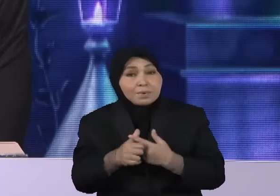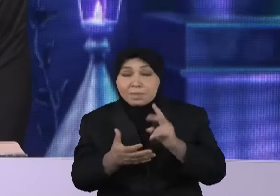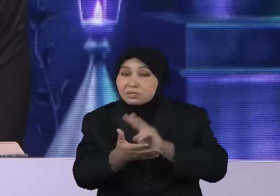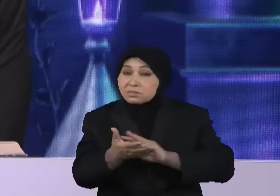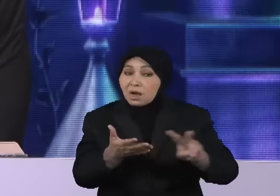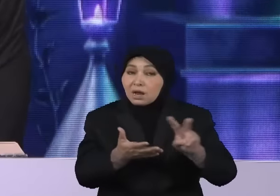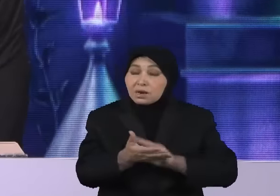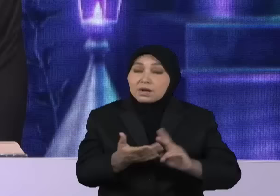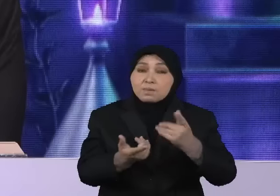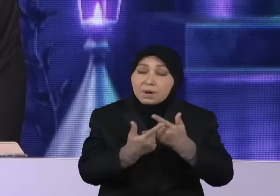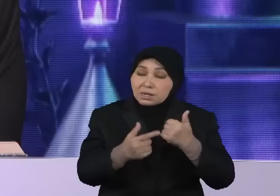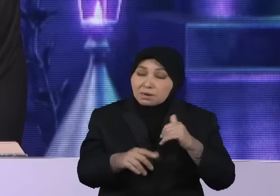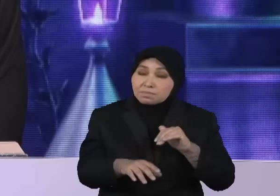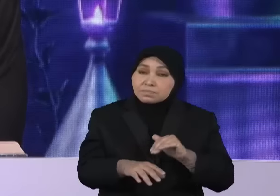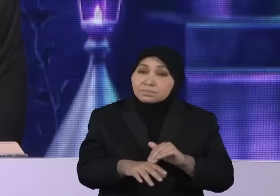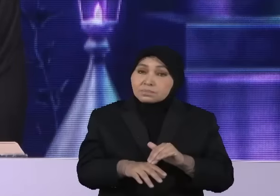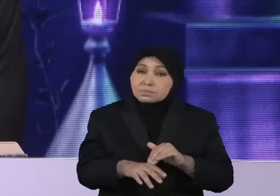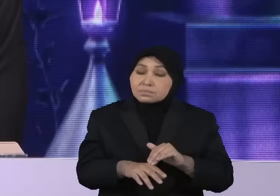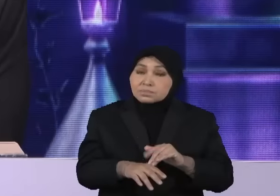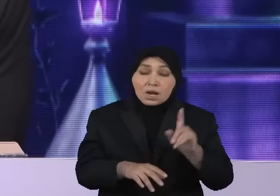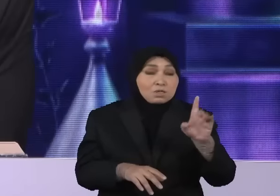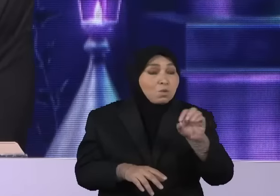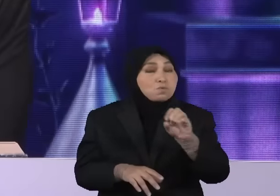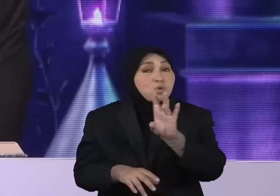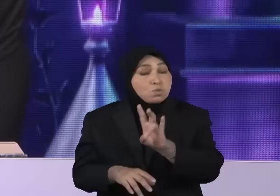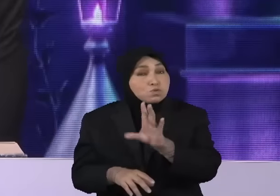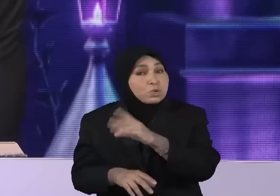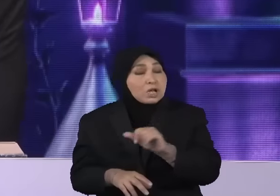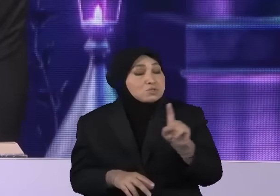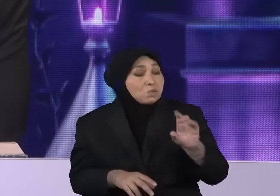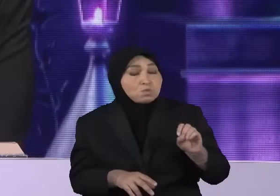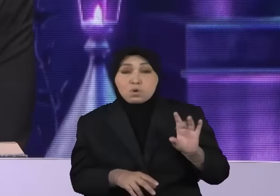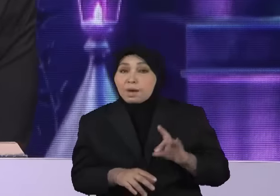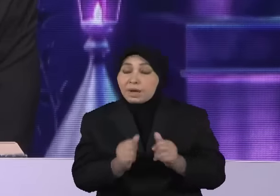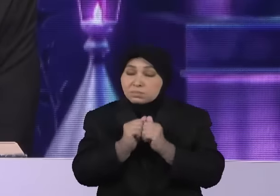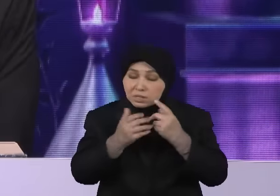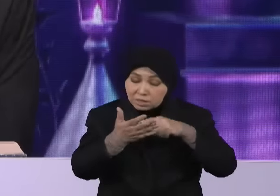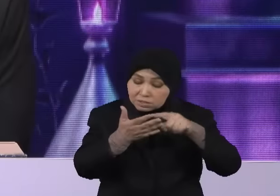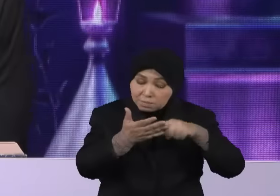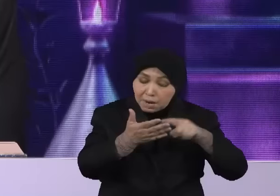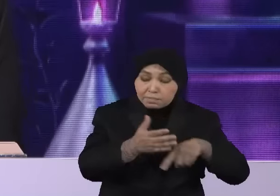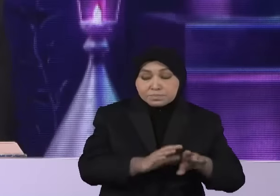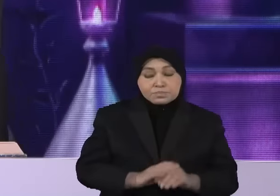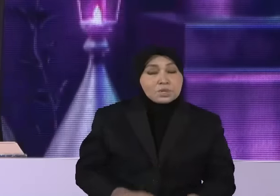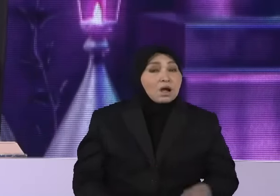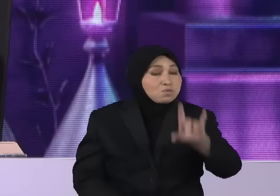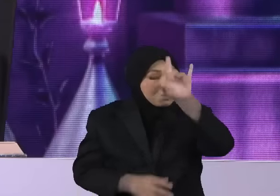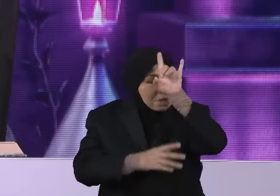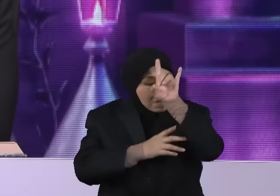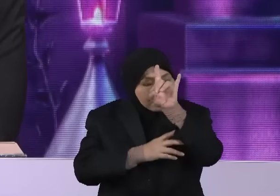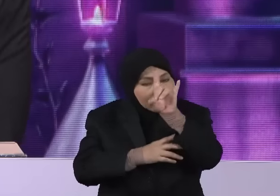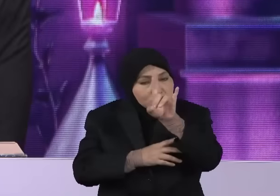bacaan daripada 107 dan 108. Sama-sama kita semak. A'udzubillahi minasyaitanir rajim.